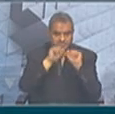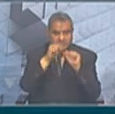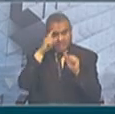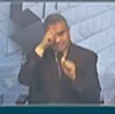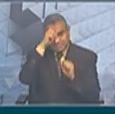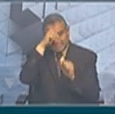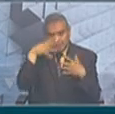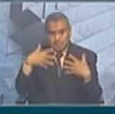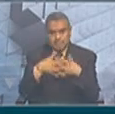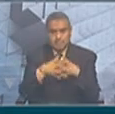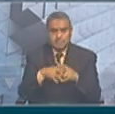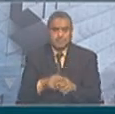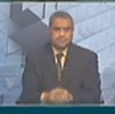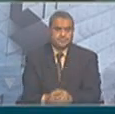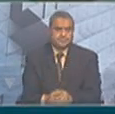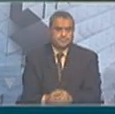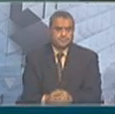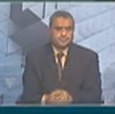المحكمة.